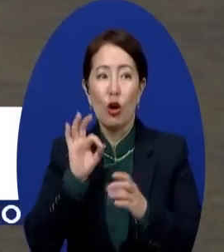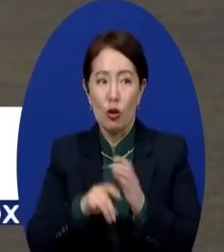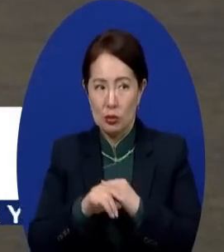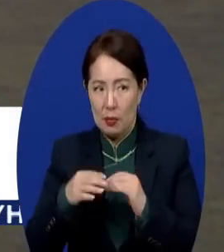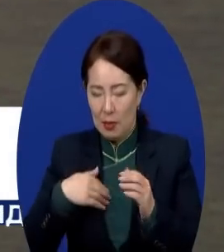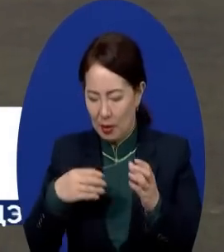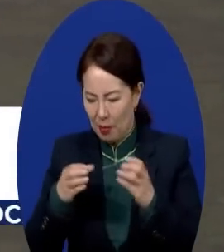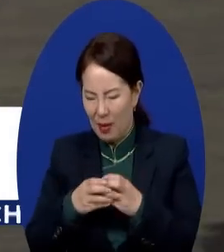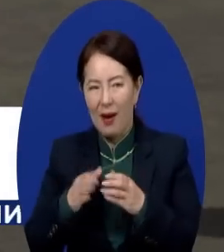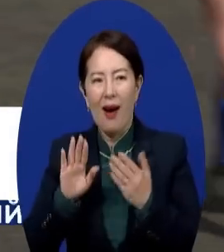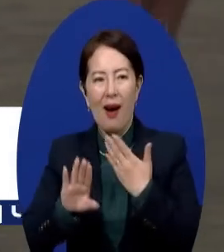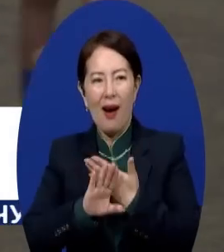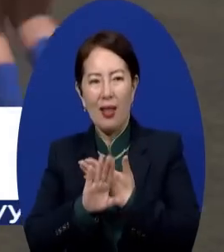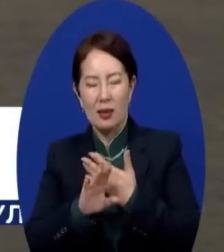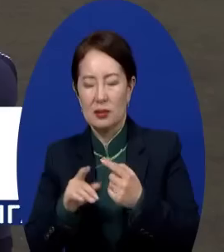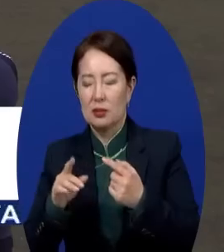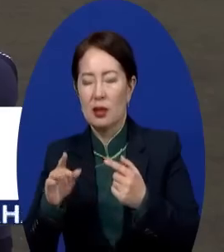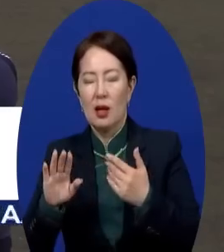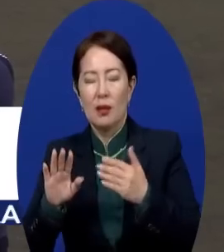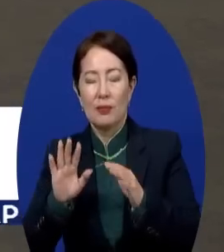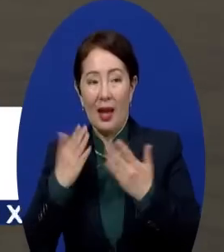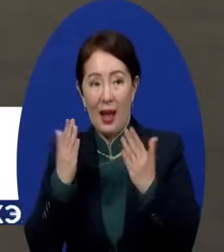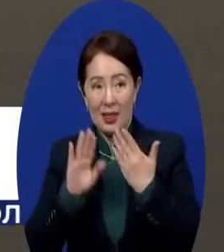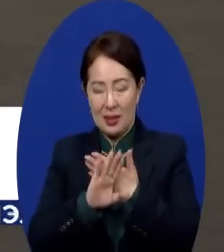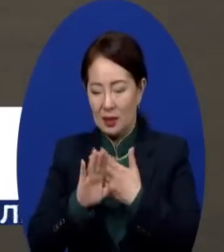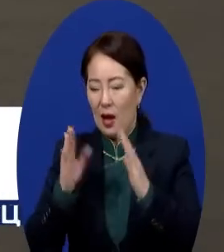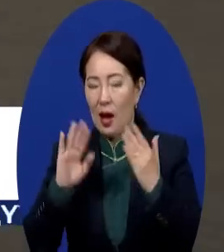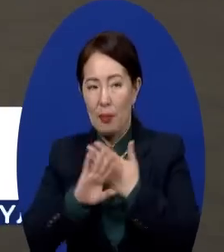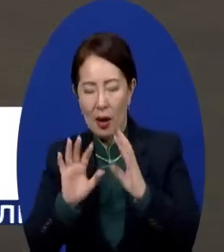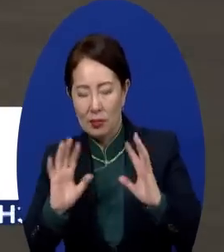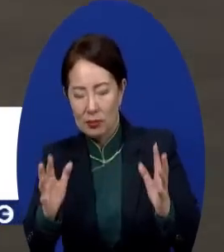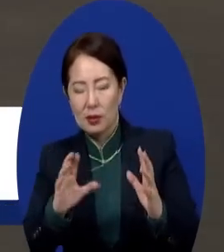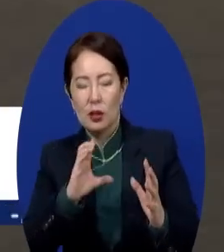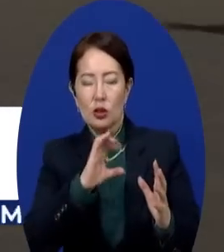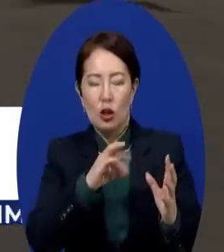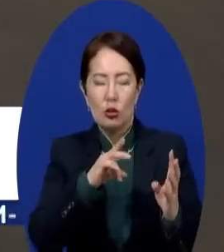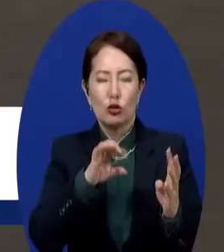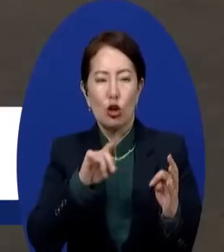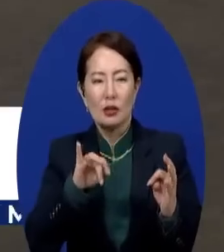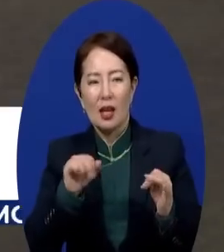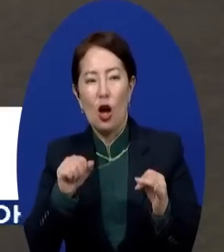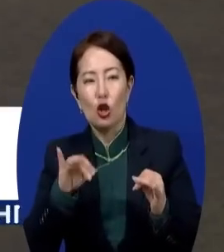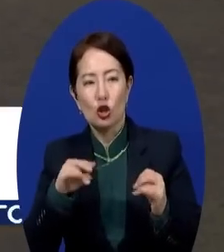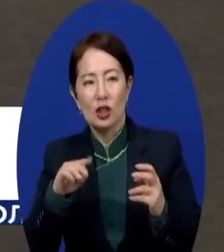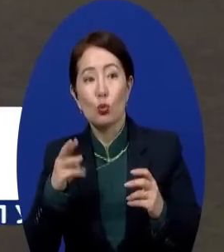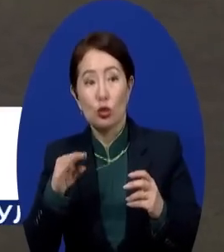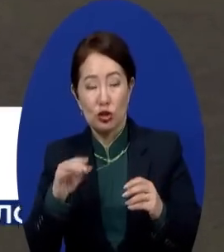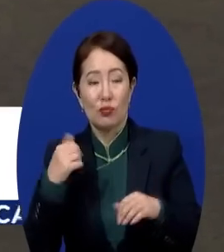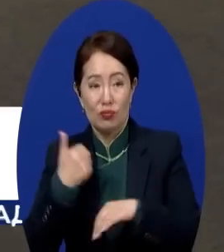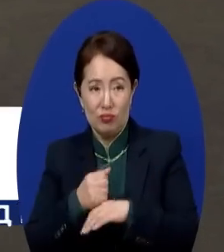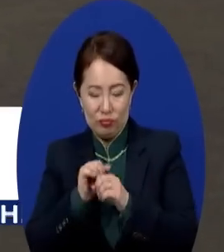Манавагийн бүрэлдэхүүнд хаалгач Бүжин Лам, хамгаалагч Солонго Хүслэн, Соргуудар Хаманда, довтлогч Золзуя Отхон Жаргал мөнхчин нарын